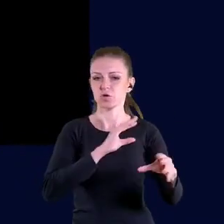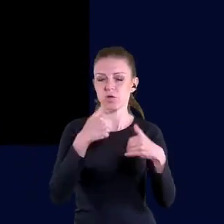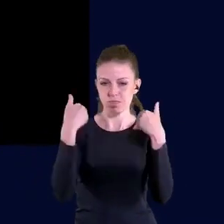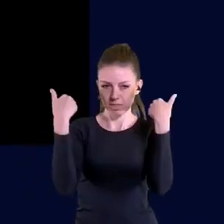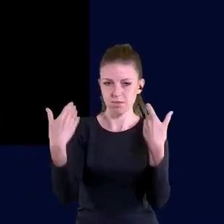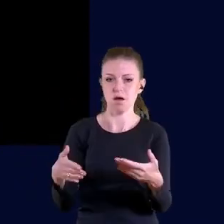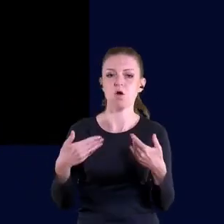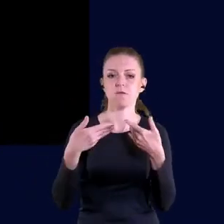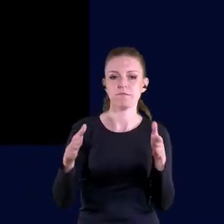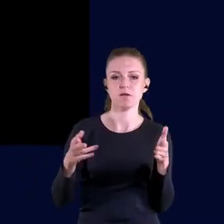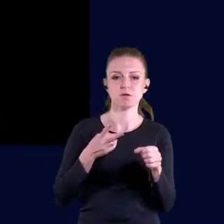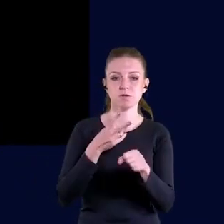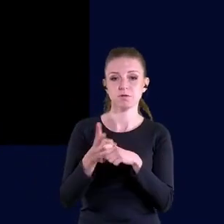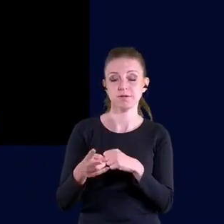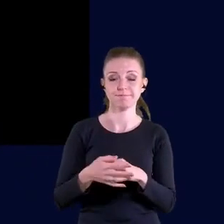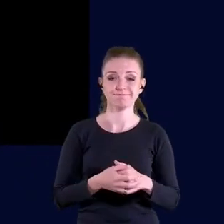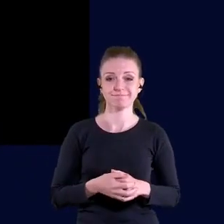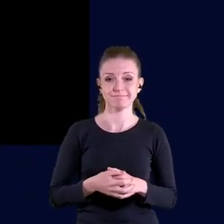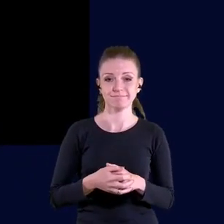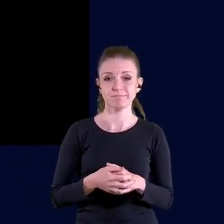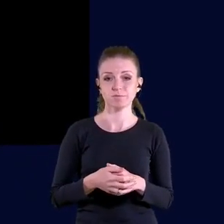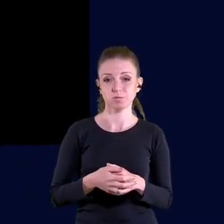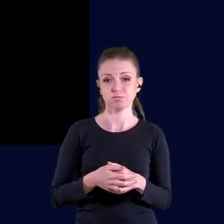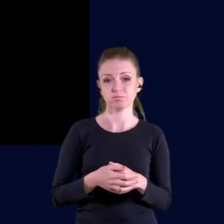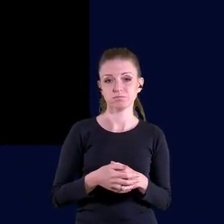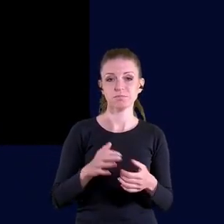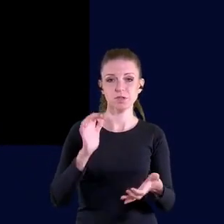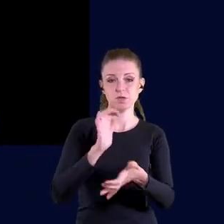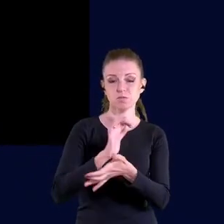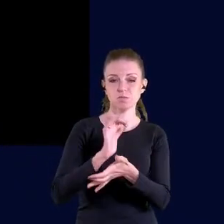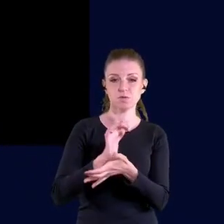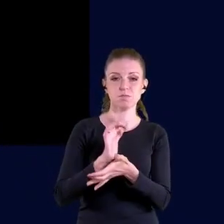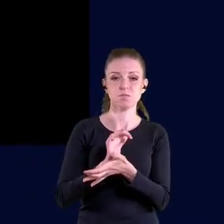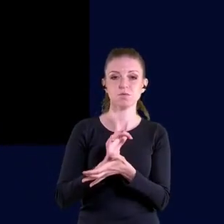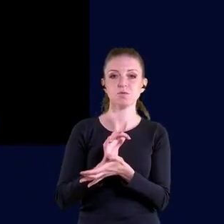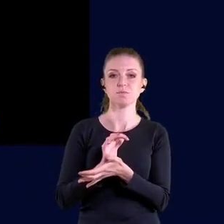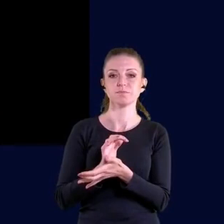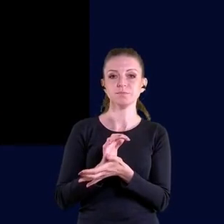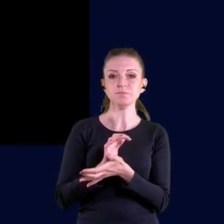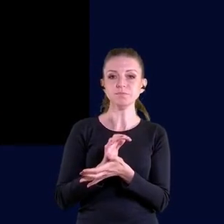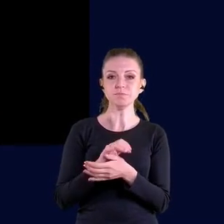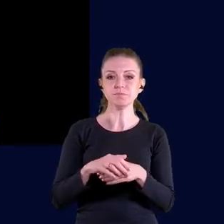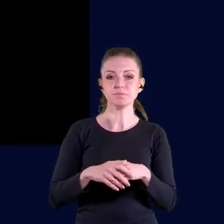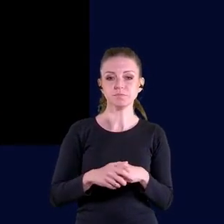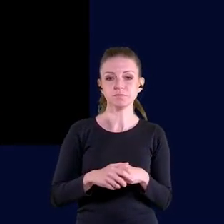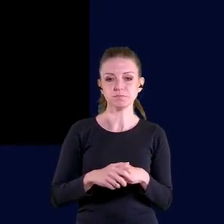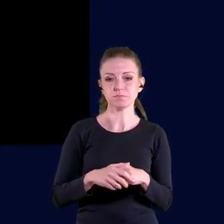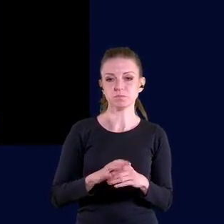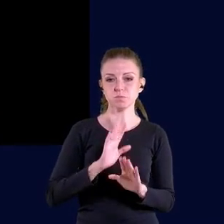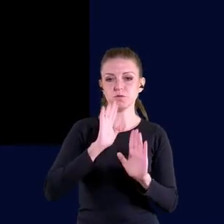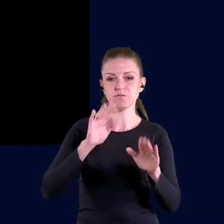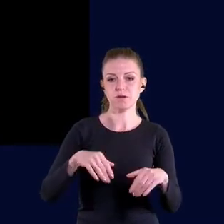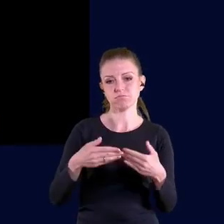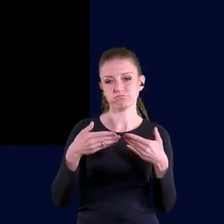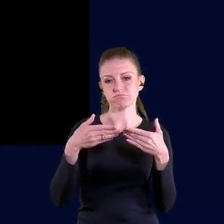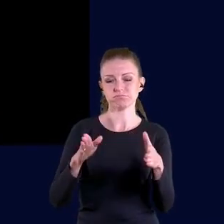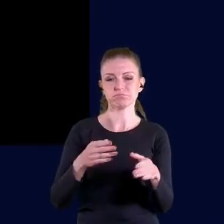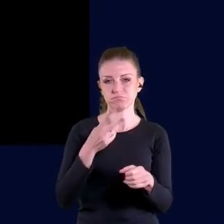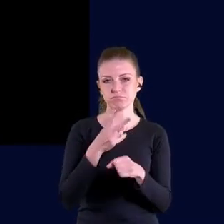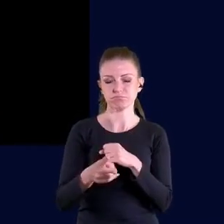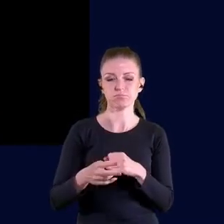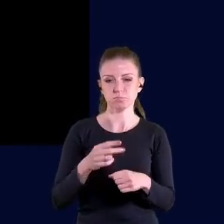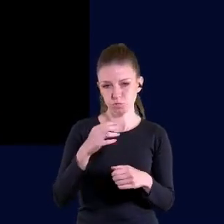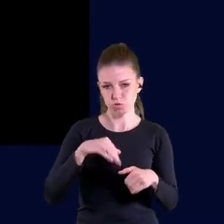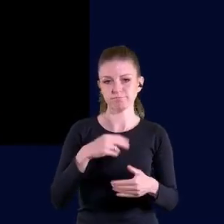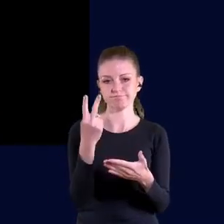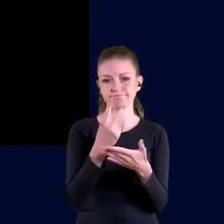dystynktywna jest obecność czasopisma w tej lekcji open-access Czy No i